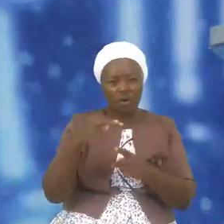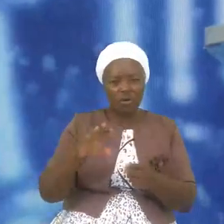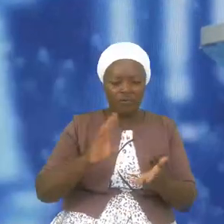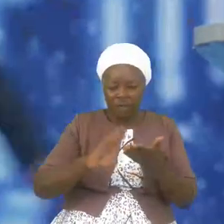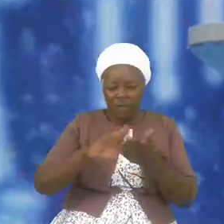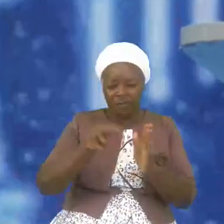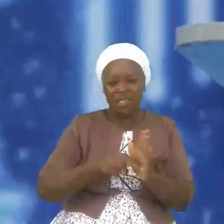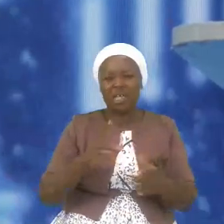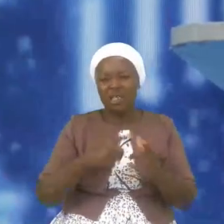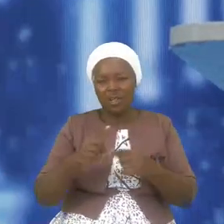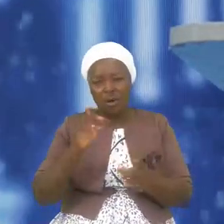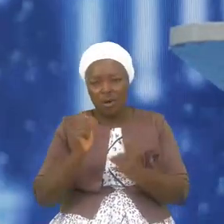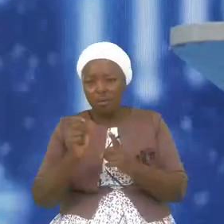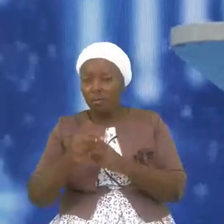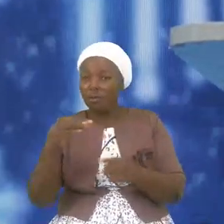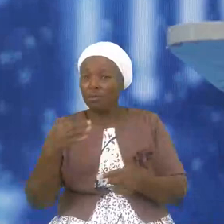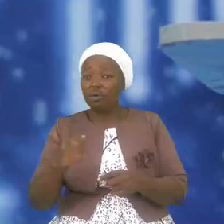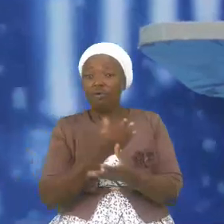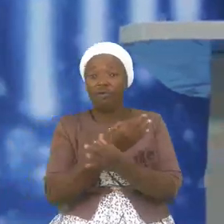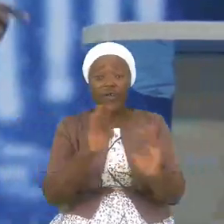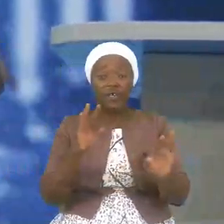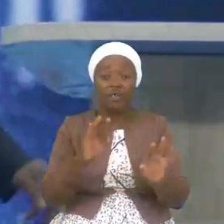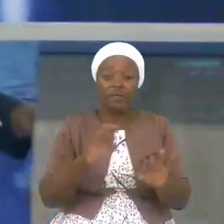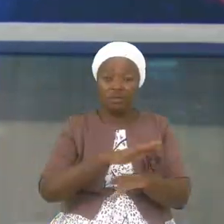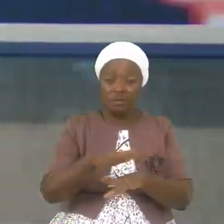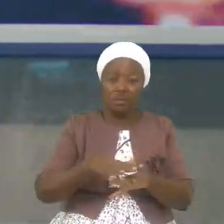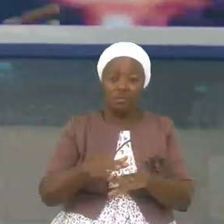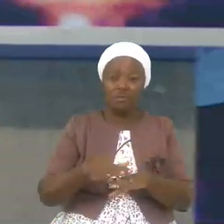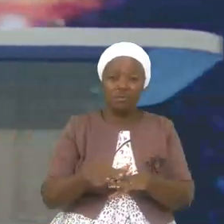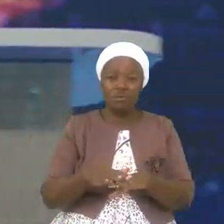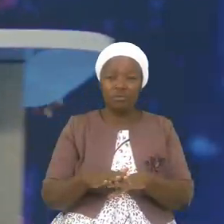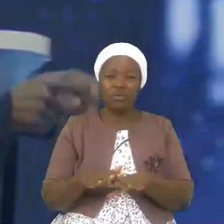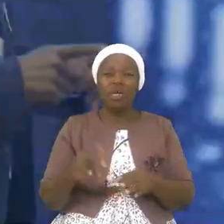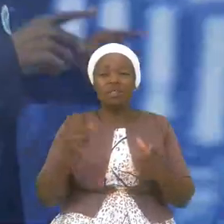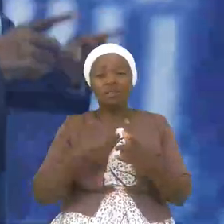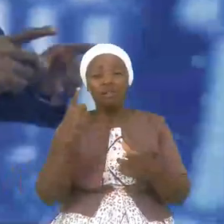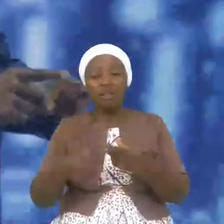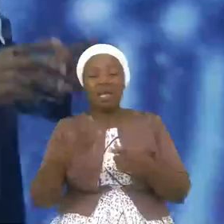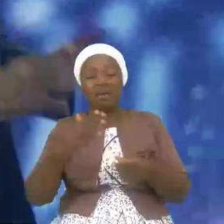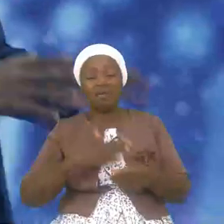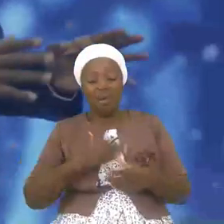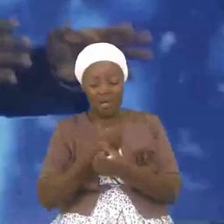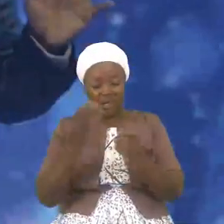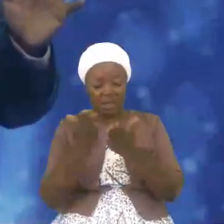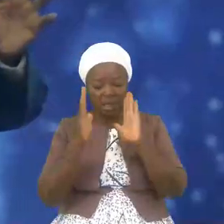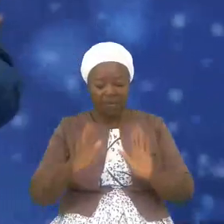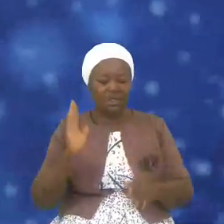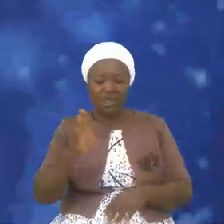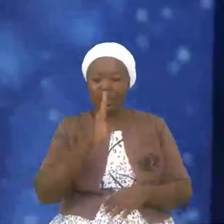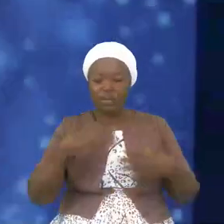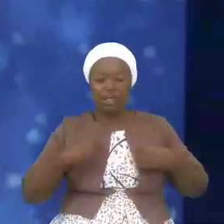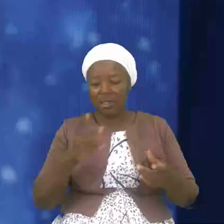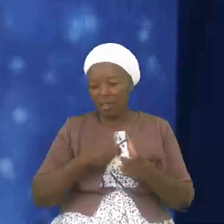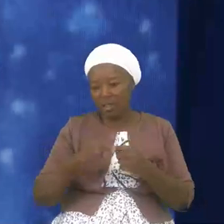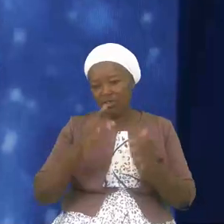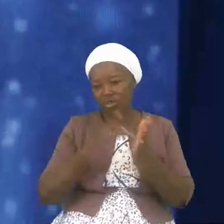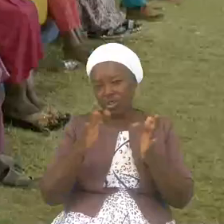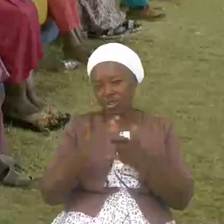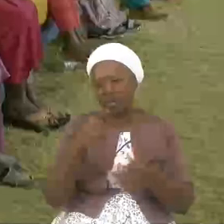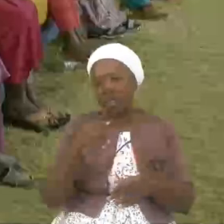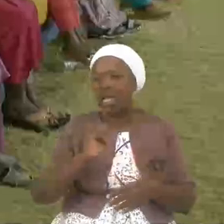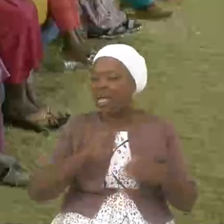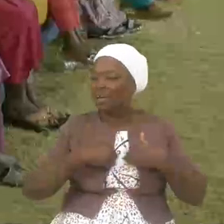de pardon, et ta parole de liberté, alors, mon serviteur sera guéri. » Alors Jésus a dit,